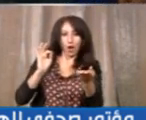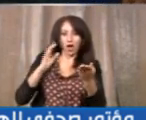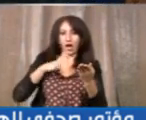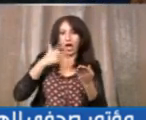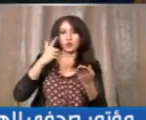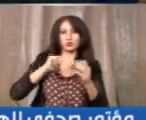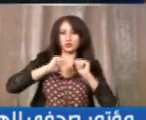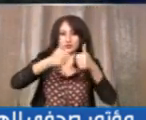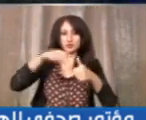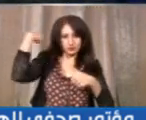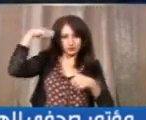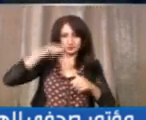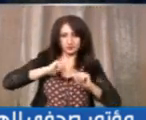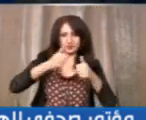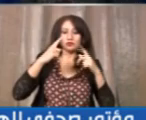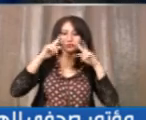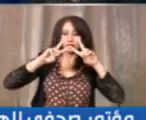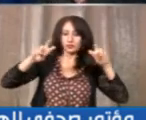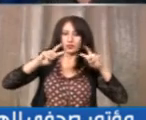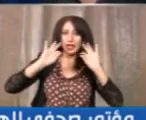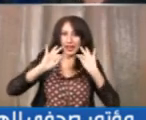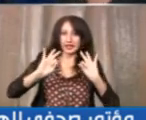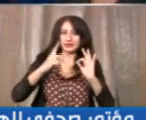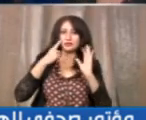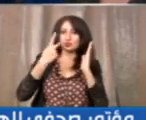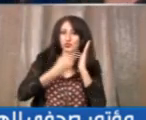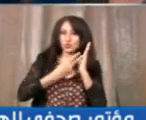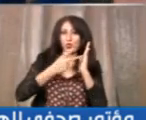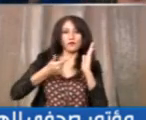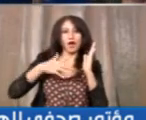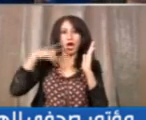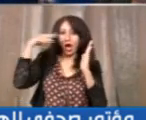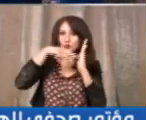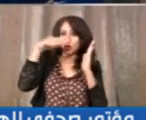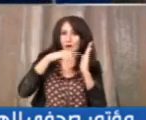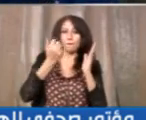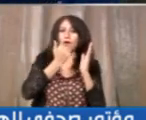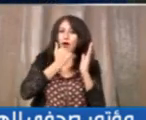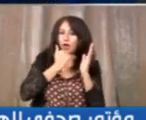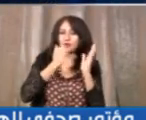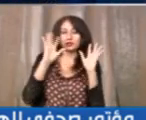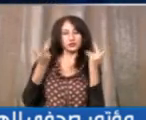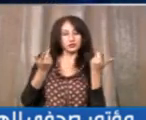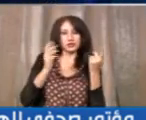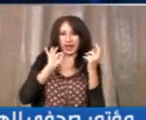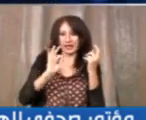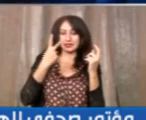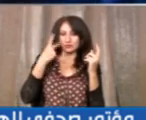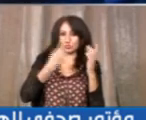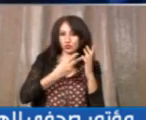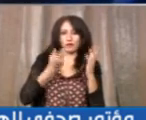من ضمنها التقييدات فبيتم فحصها ومراجعه اذا كان في تاييد في اي اخطاء تم